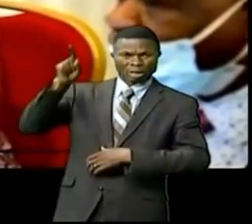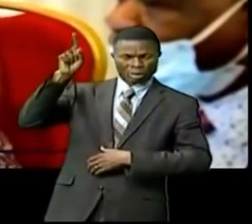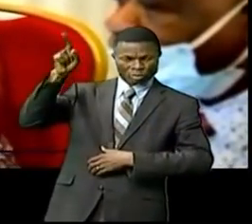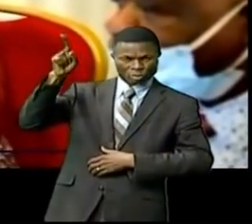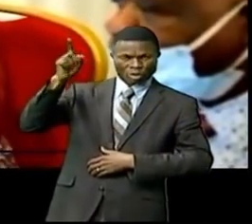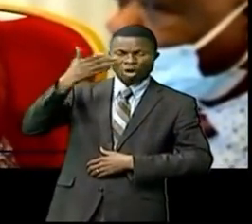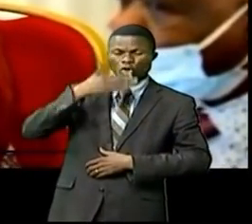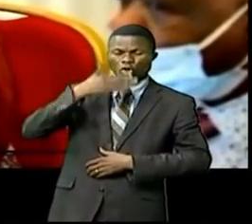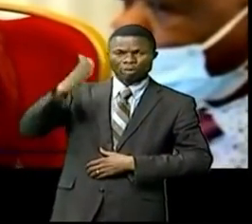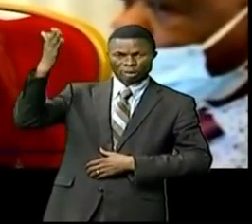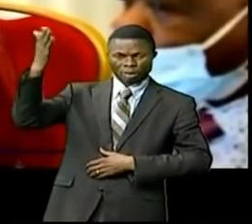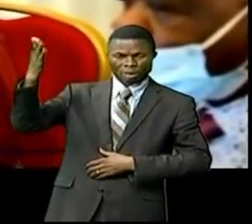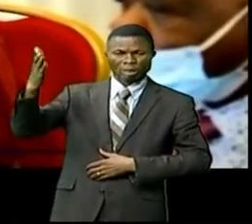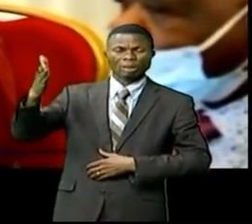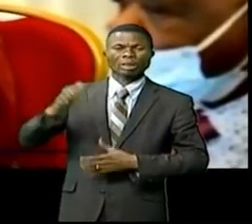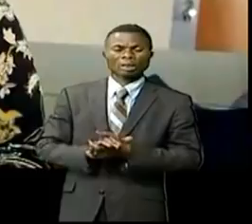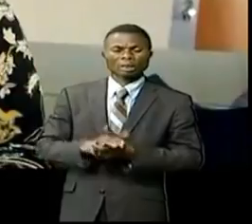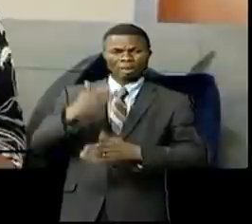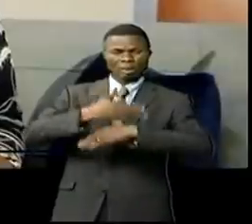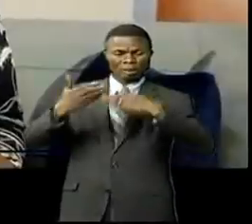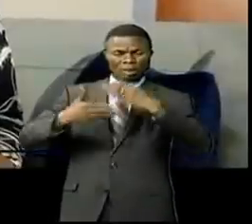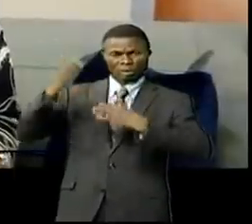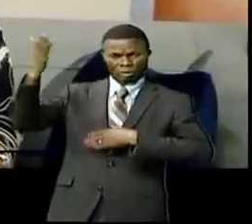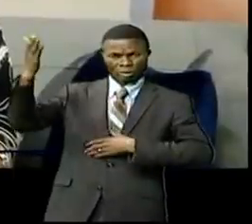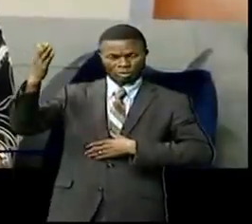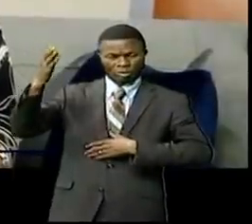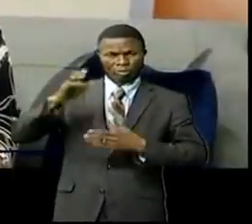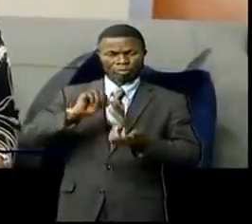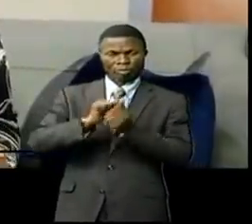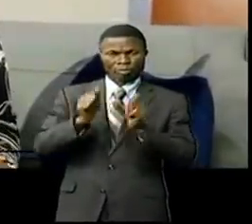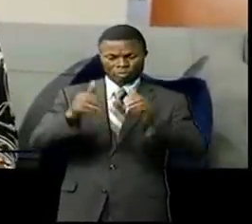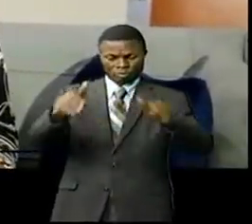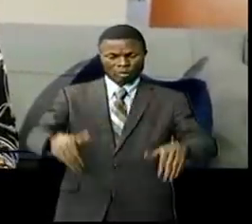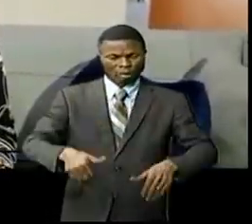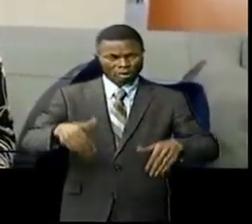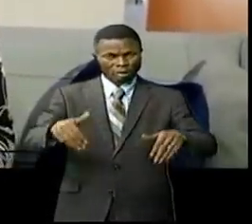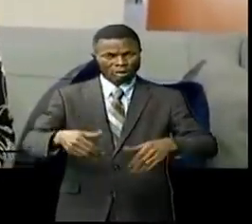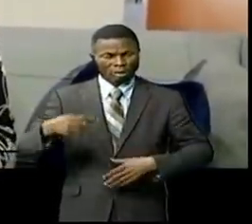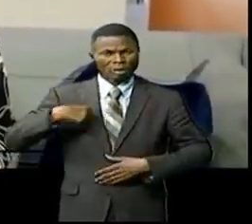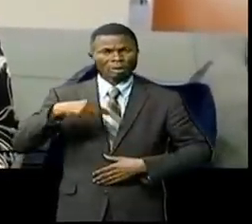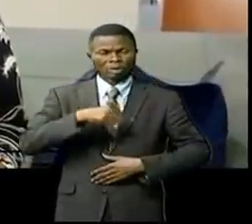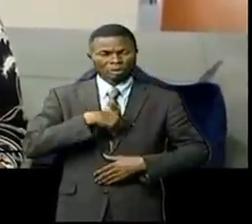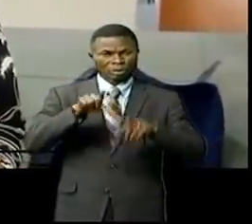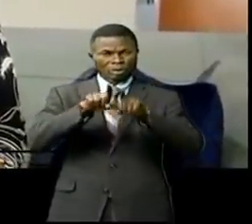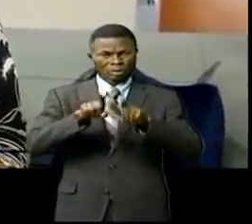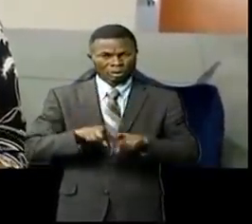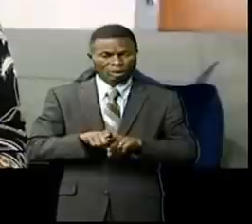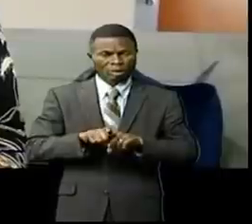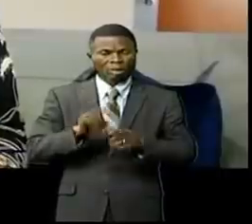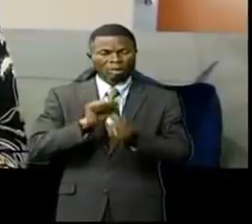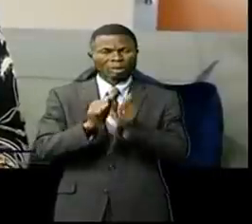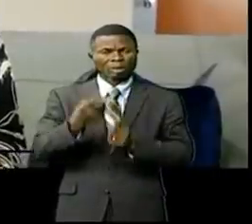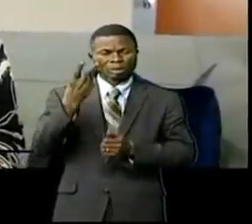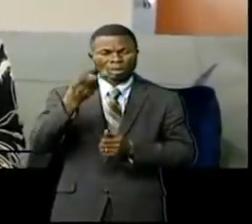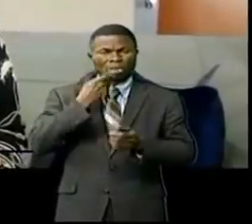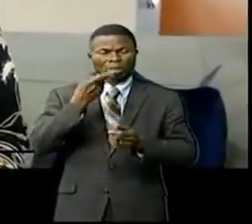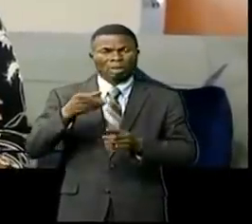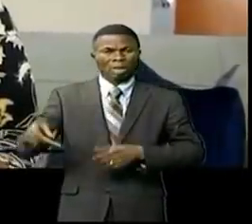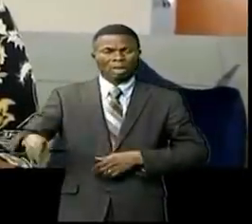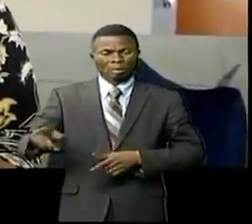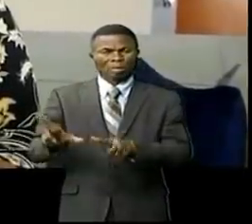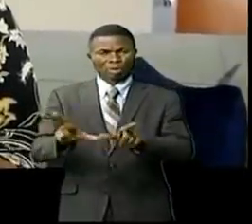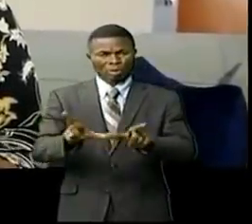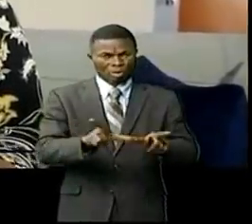le grand hôpital qu'ils ont construit. Sur le plan de l'agriculture, nous avons aussi marqué le point parce que la province du